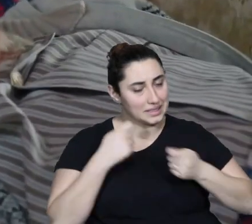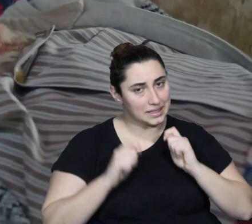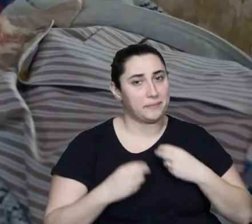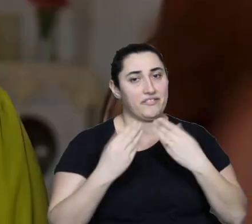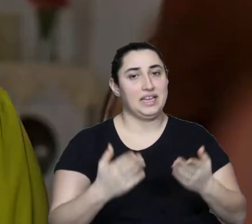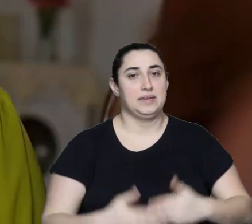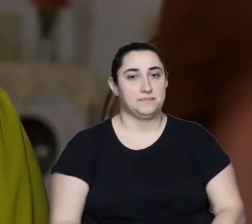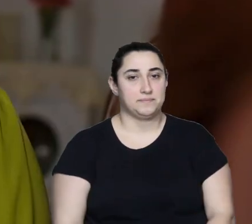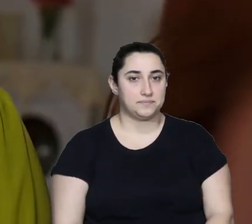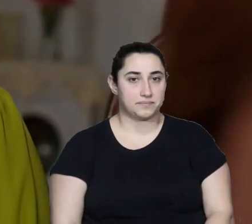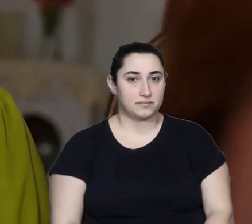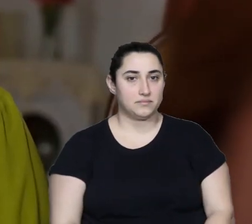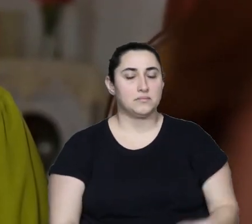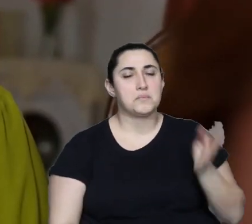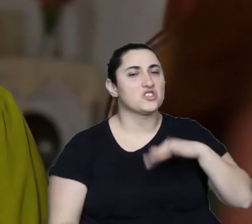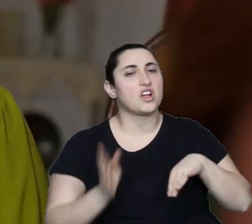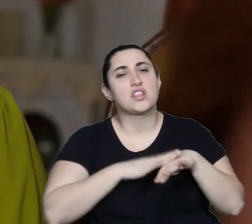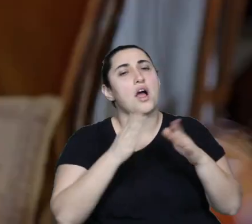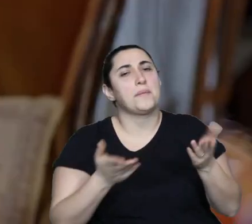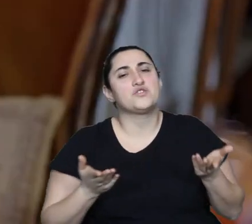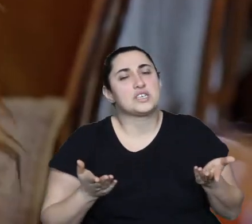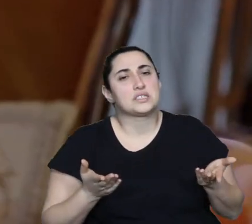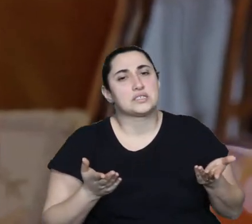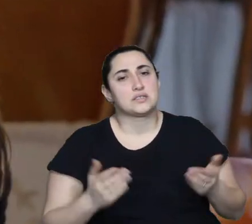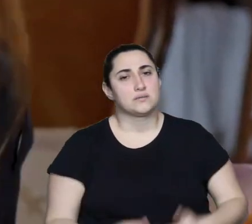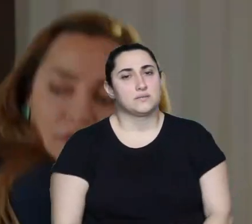geliyorsa yaparım. Daha fazla ne yapabilirsin acaba?